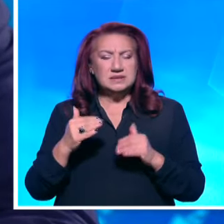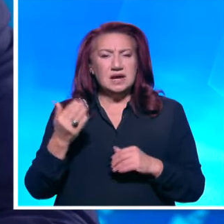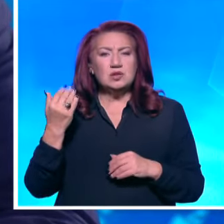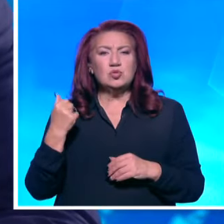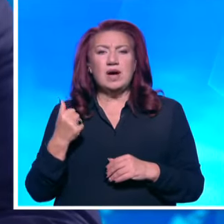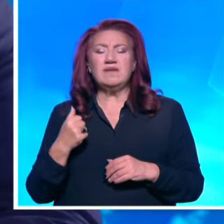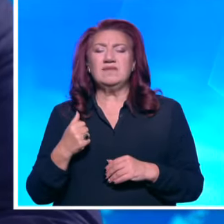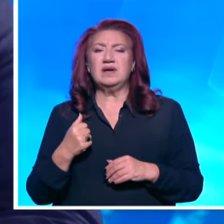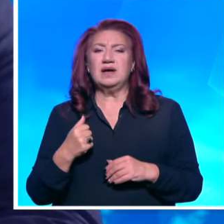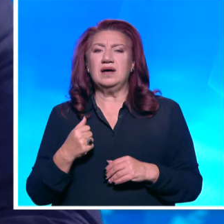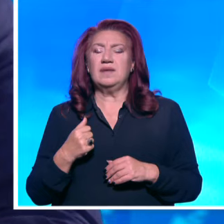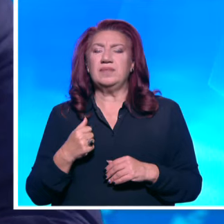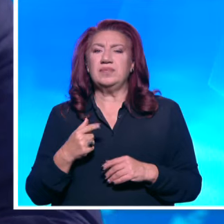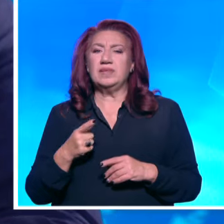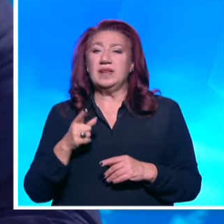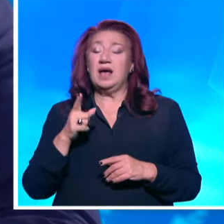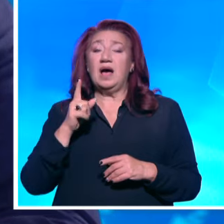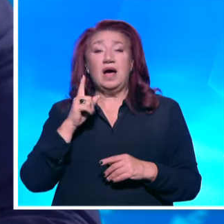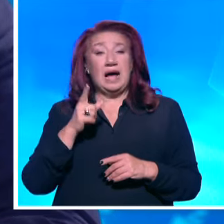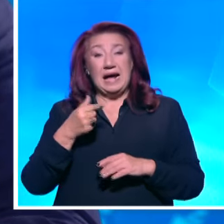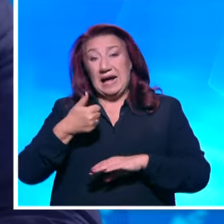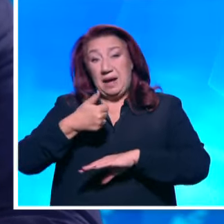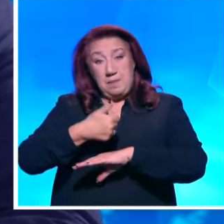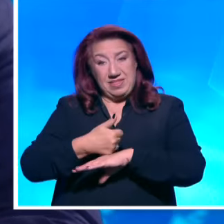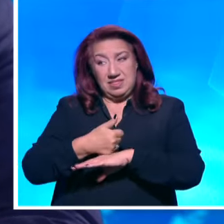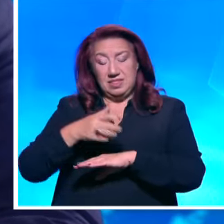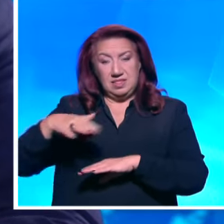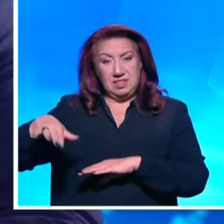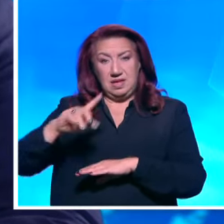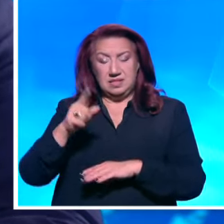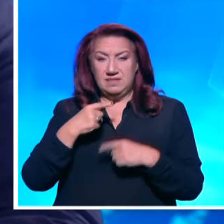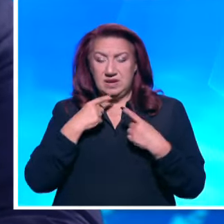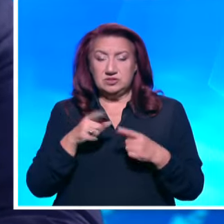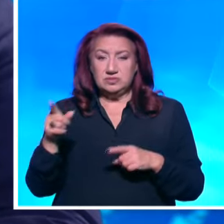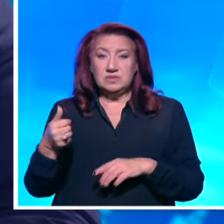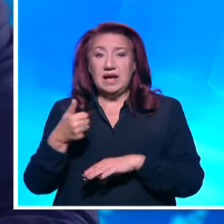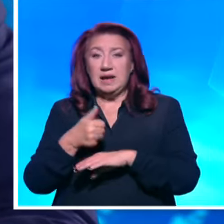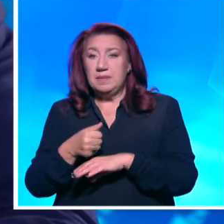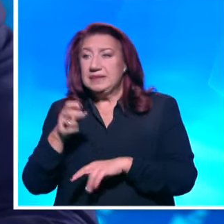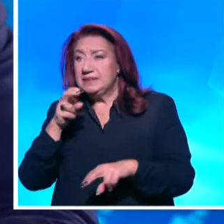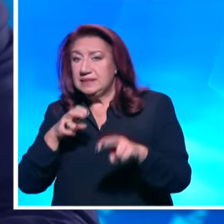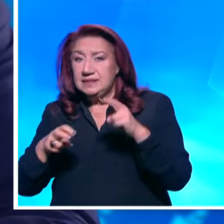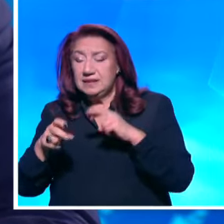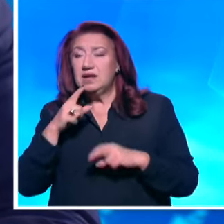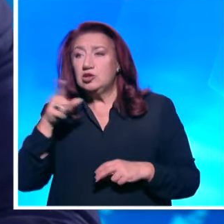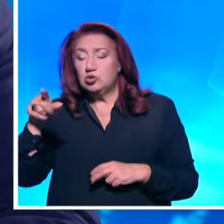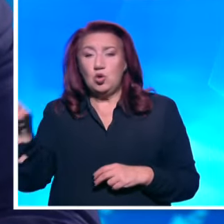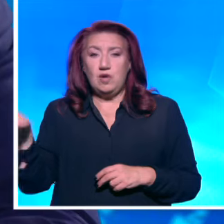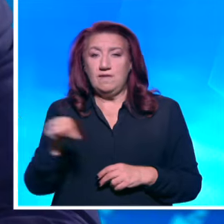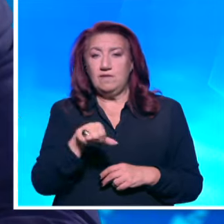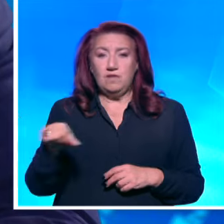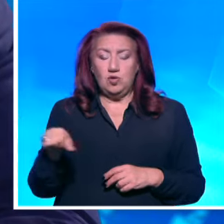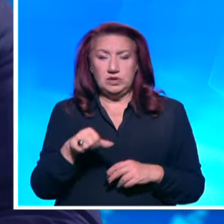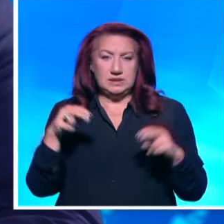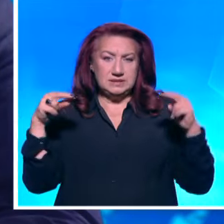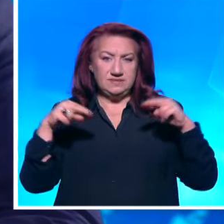допускане освен че е на кмета на населеното място кметът е издирвал и кметът е назначавал свидетелите сега